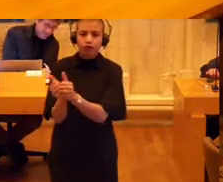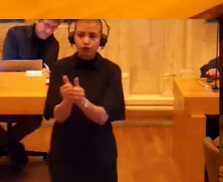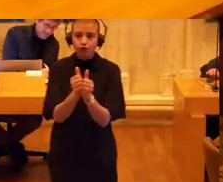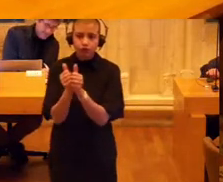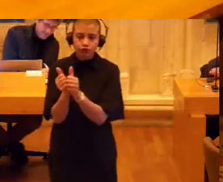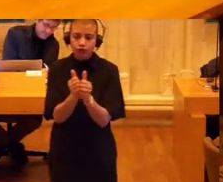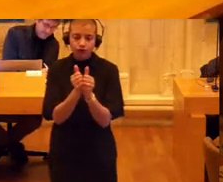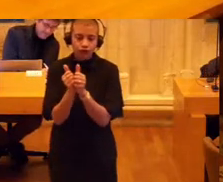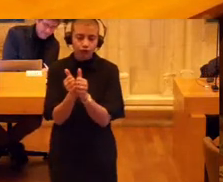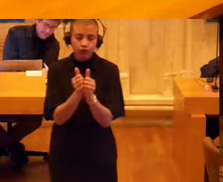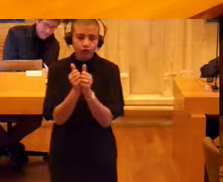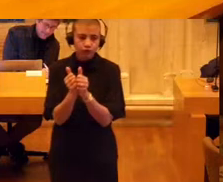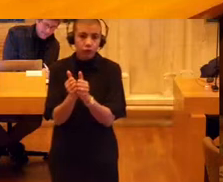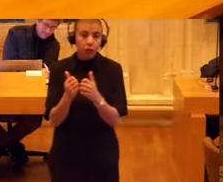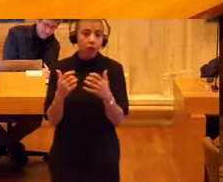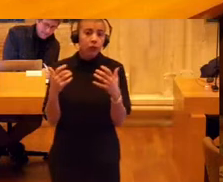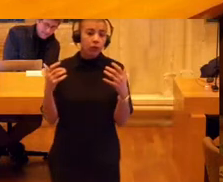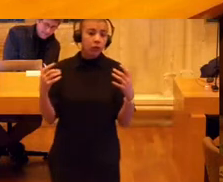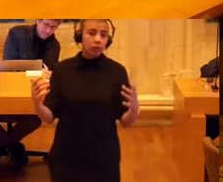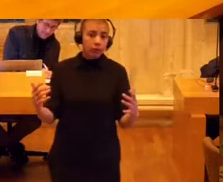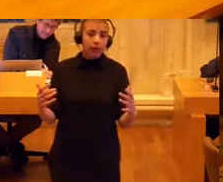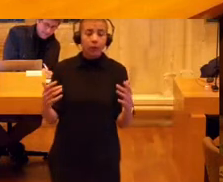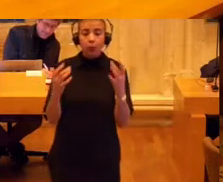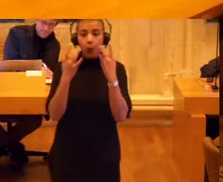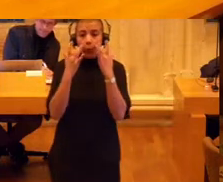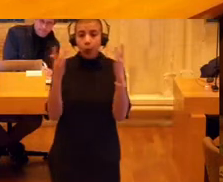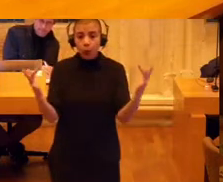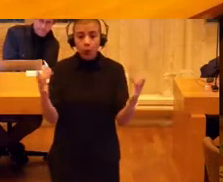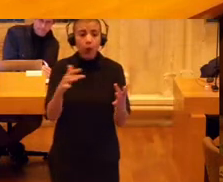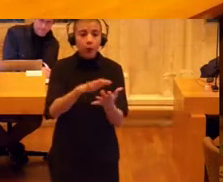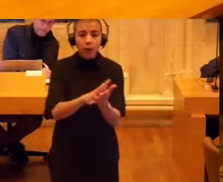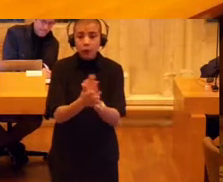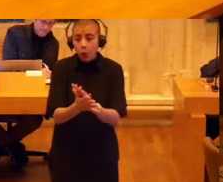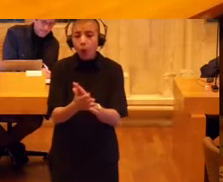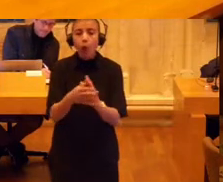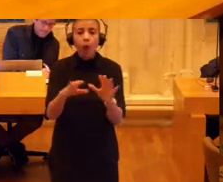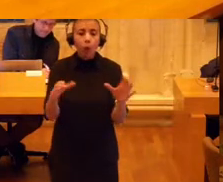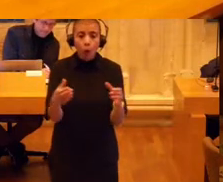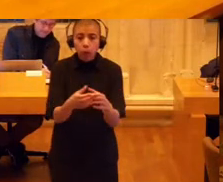si les acteurs culturels considéraient que la ville